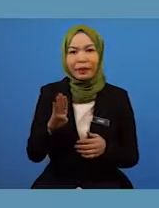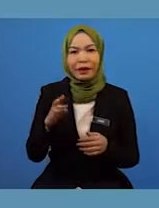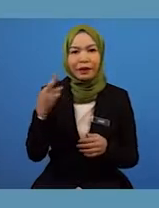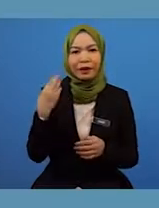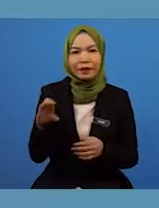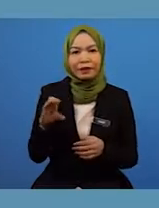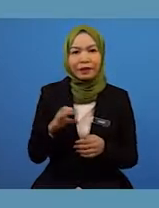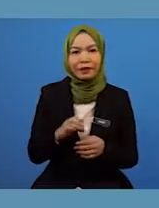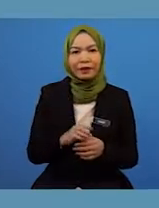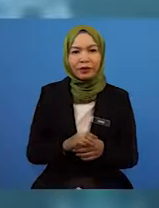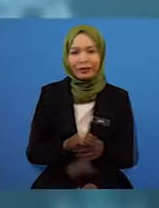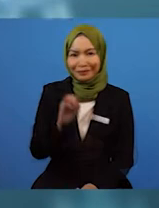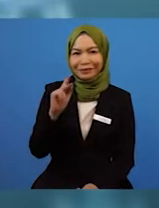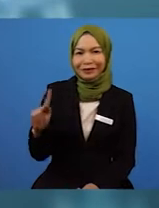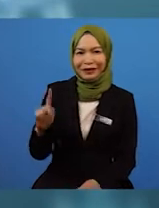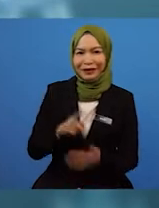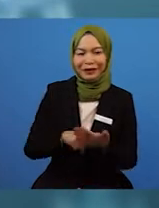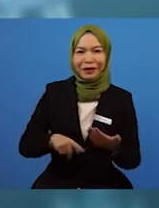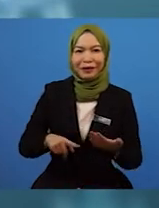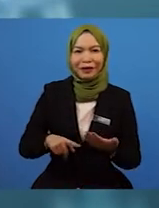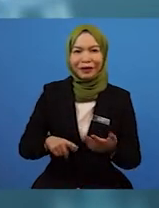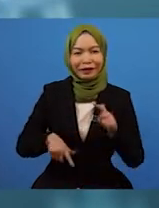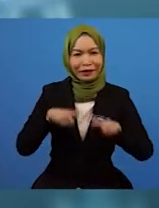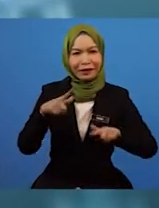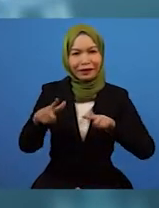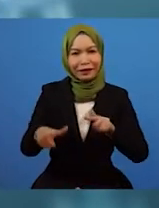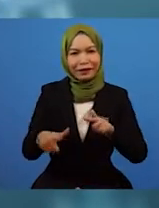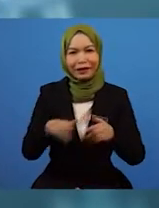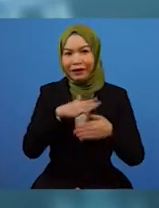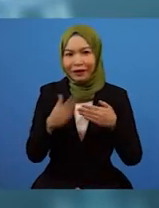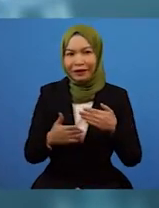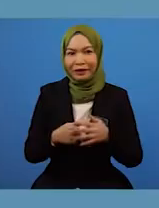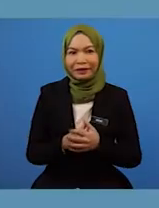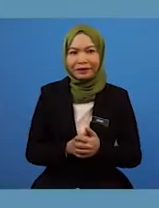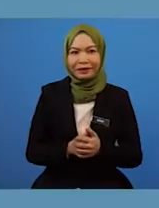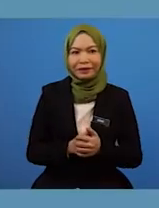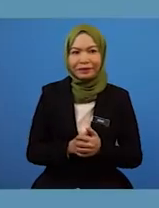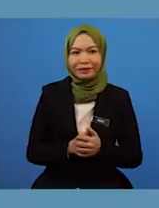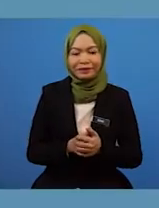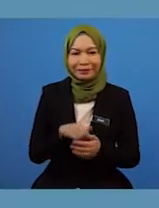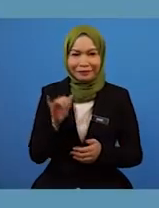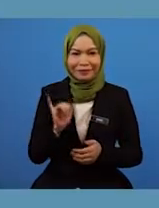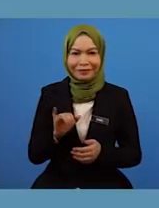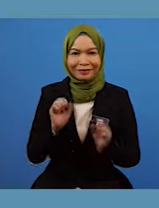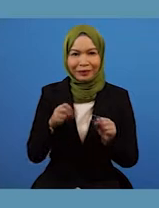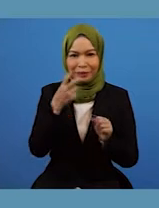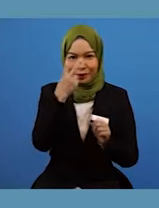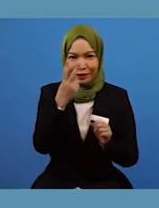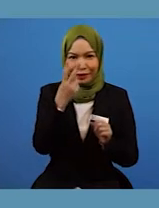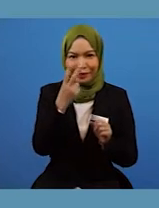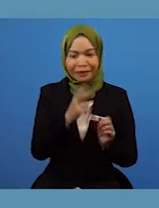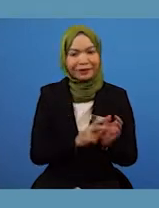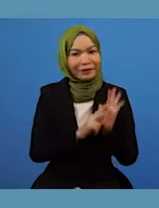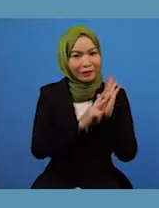13,440 joule. Okey, apakah langkah terakhir? Ya, mengira